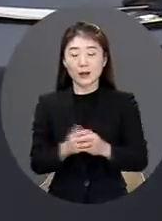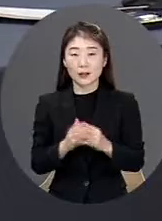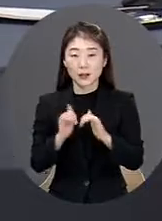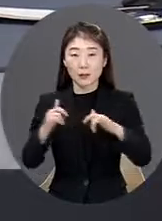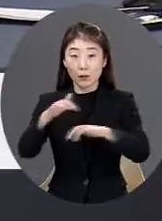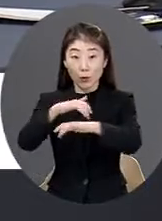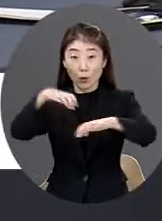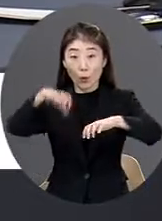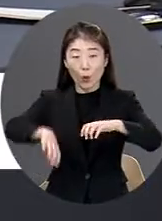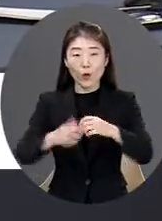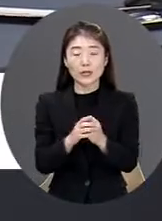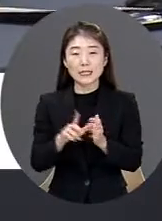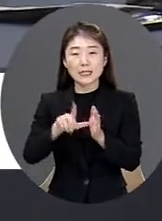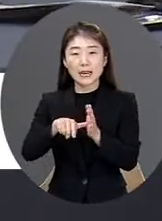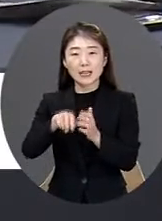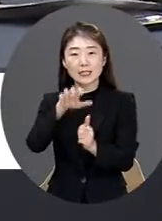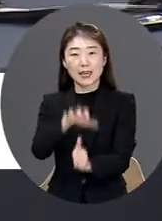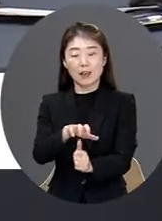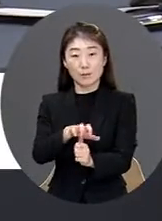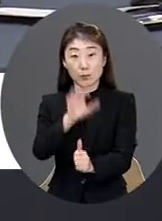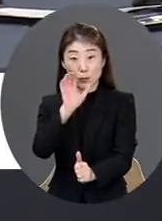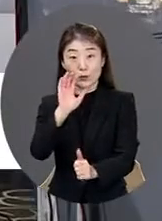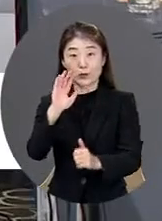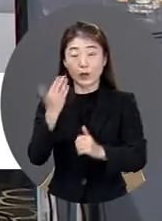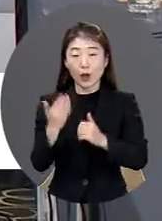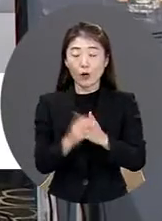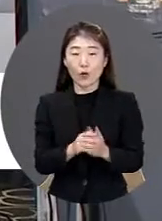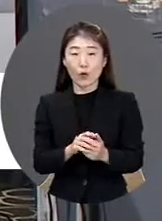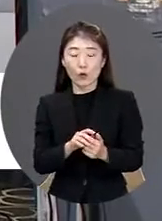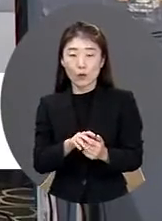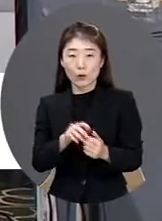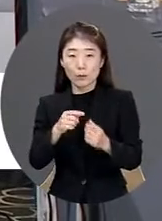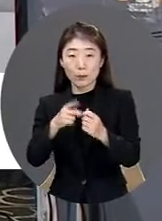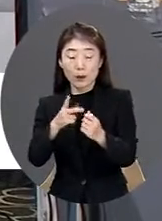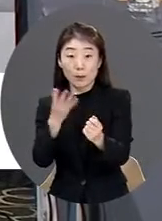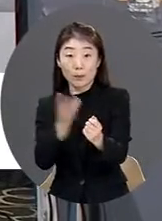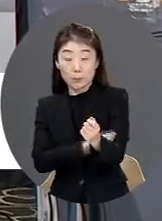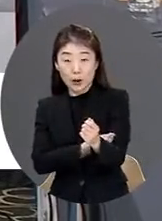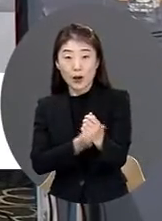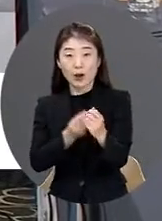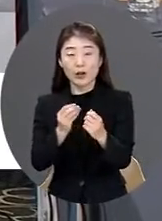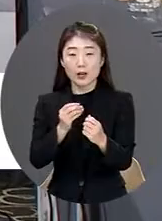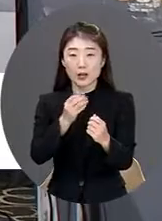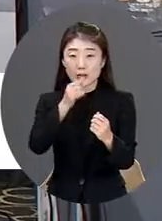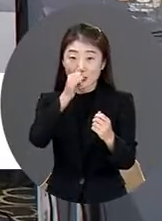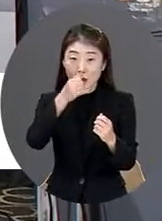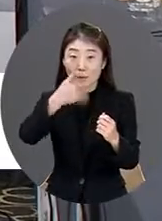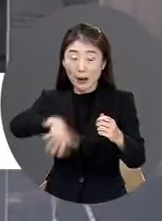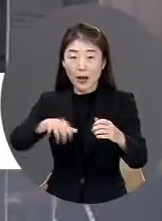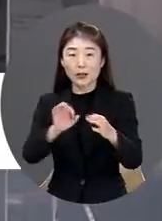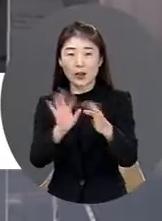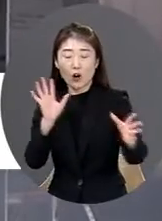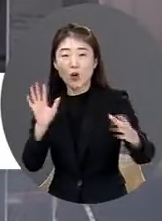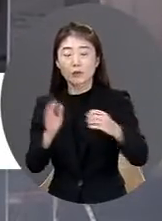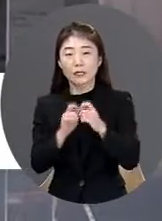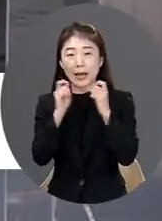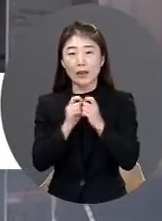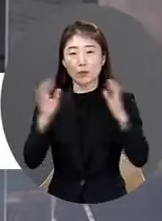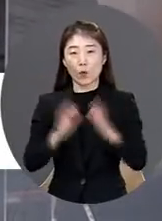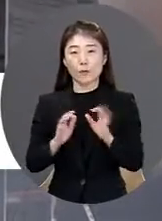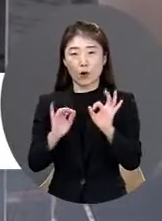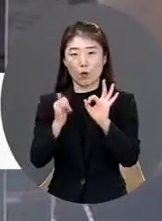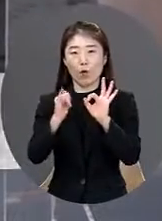이용시설의 운영 시간 제한이 단계적으로 풀리고 접종자와 미접종자 구분 없이 사적 모임 인원이 최대